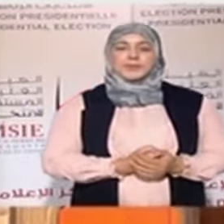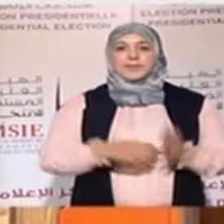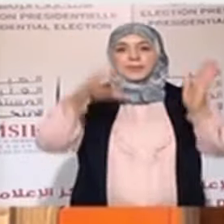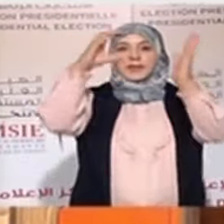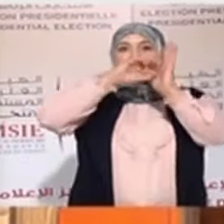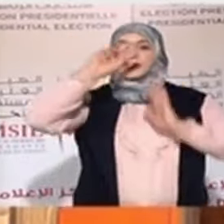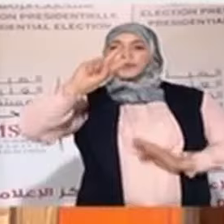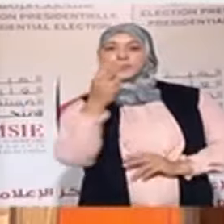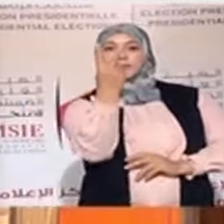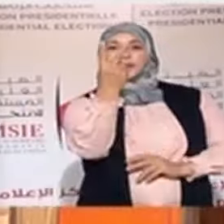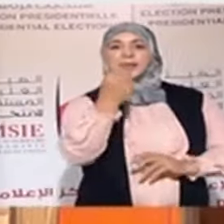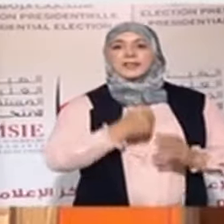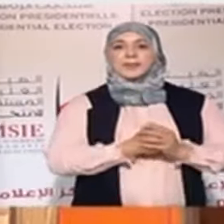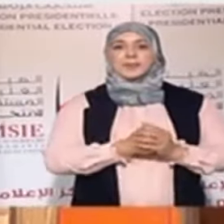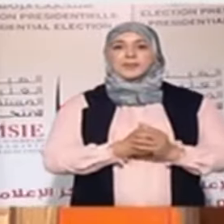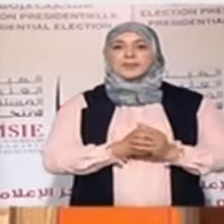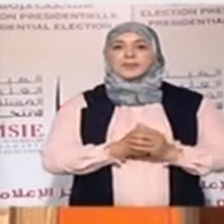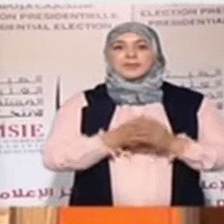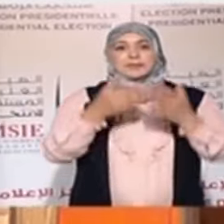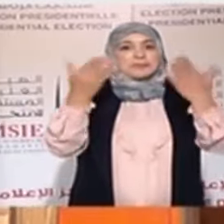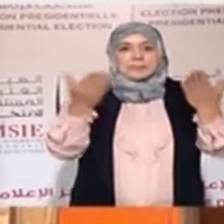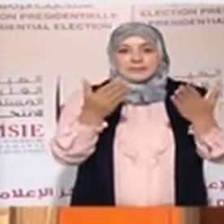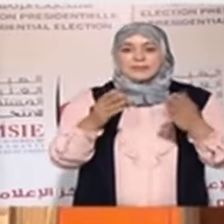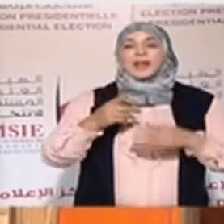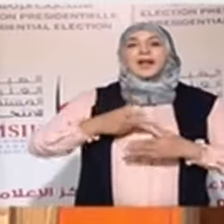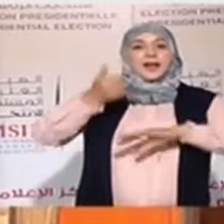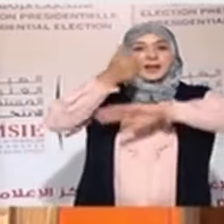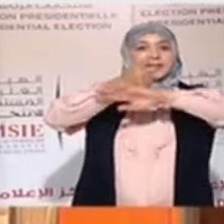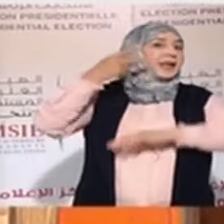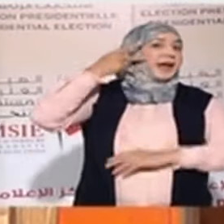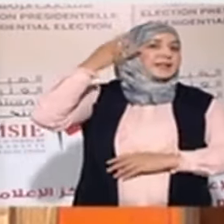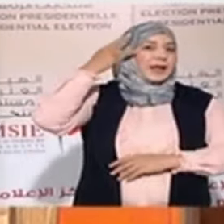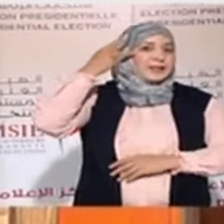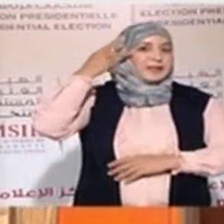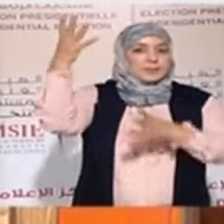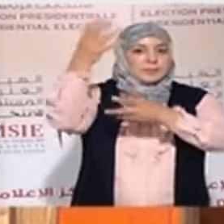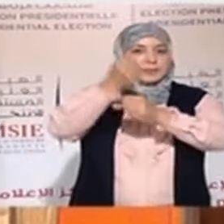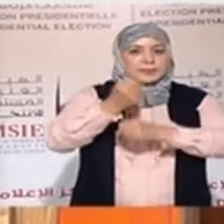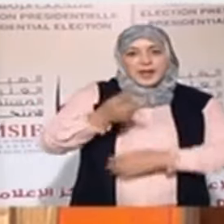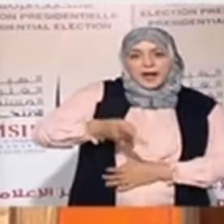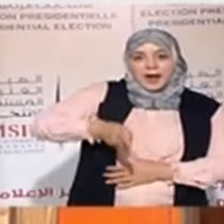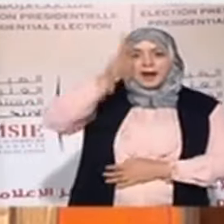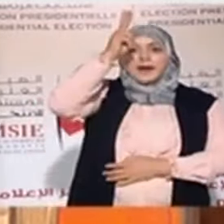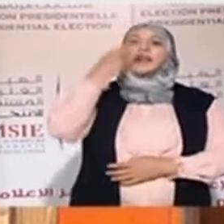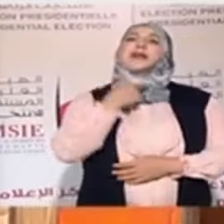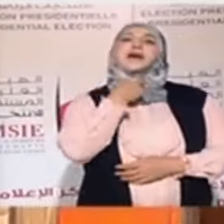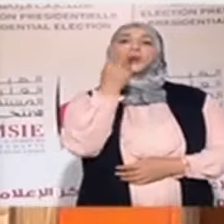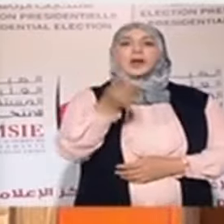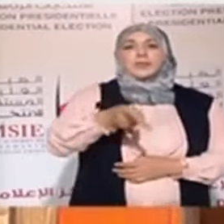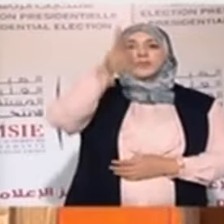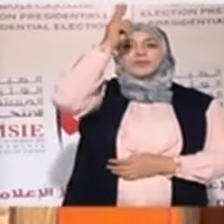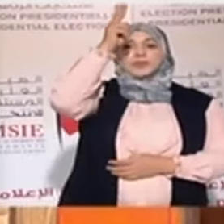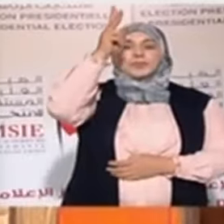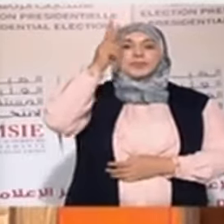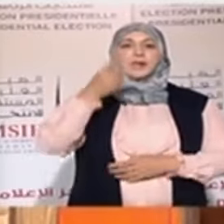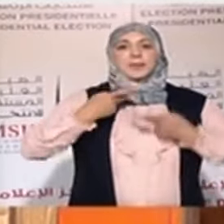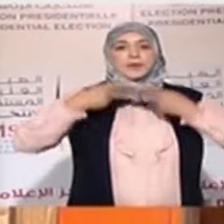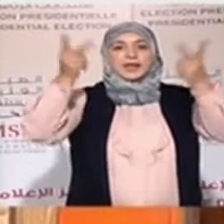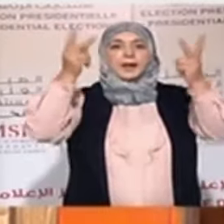الفصل الثاني تبعاً لحصول المترشح سيد قيس سعيد على الأغلبية المطلقة للأصوات المصرح